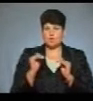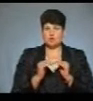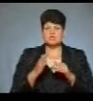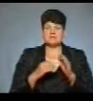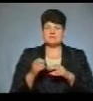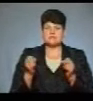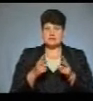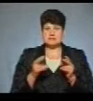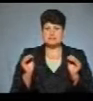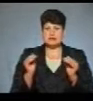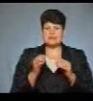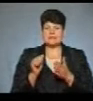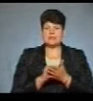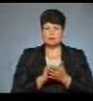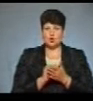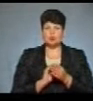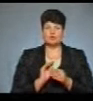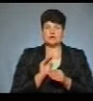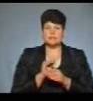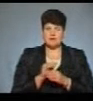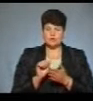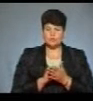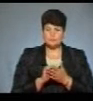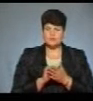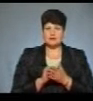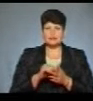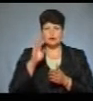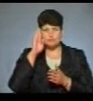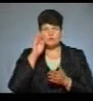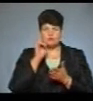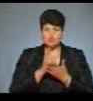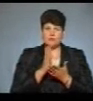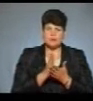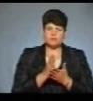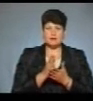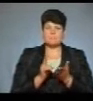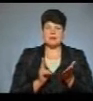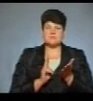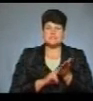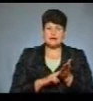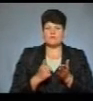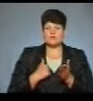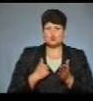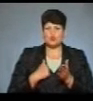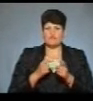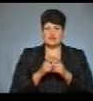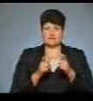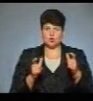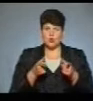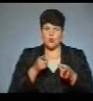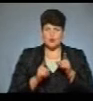це диплом молодшого спеціаліста, це додаток до диплома. Для хлопців обов'язково повинен бути або приписний, або військовий квиток.